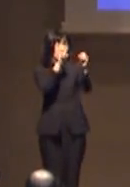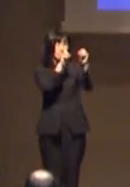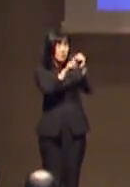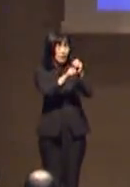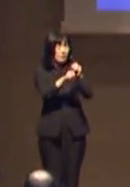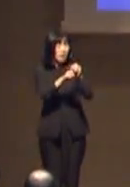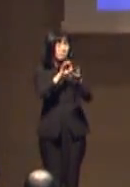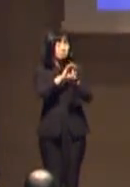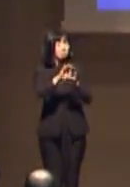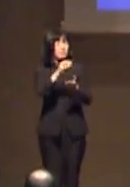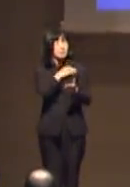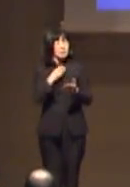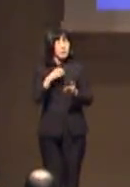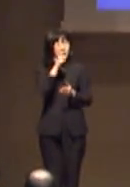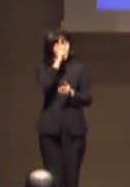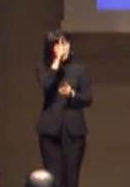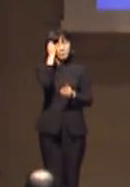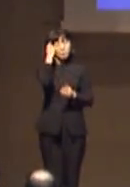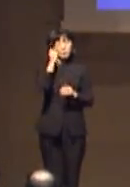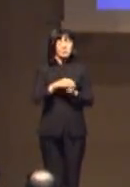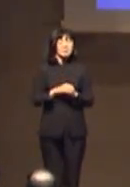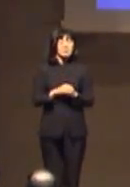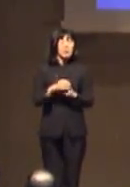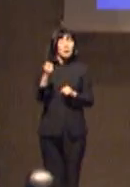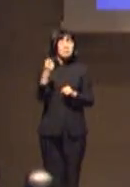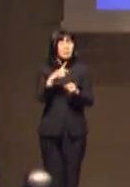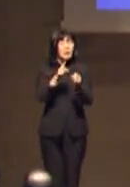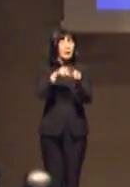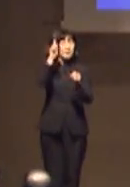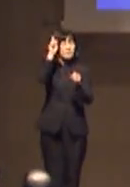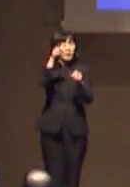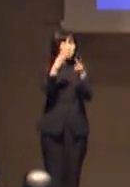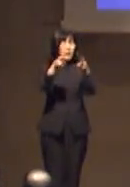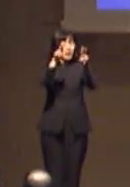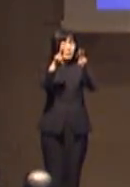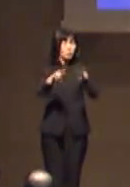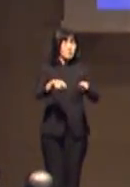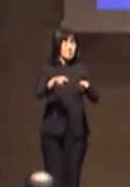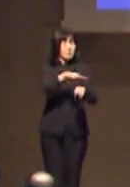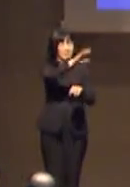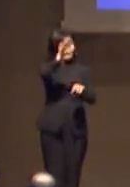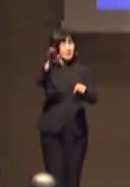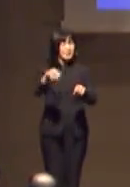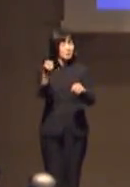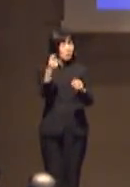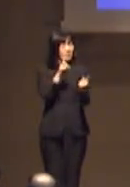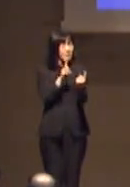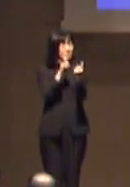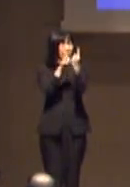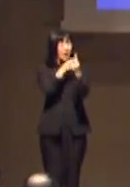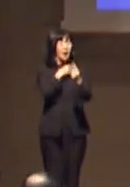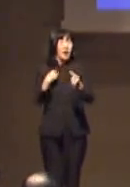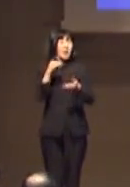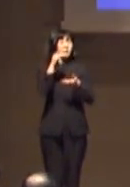していければなと思っております。そして来年広島で皆様とまたお会いでき